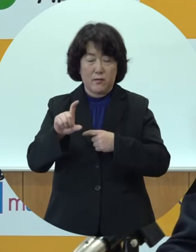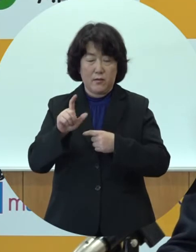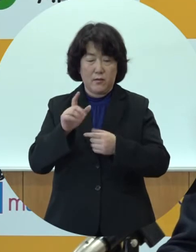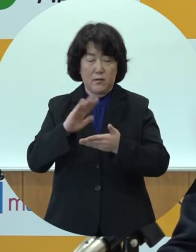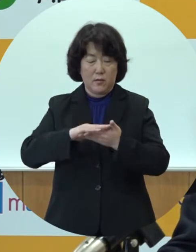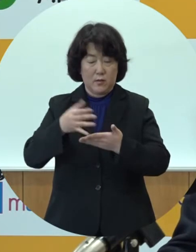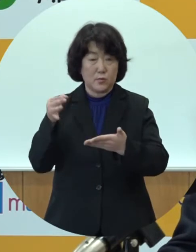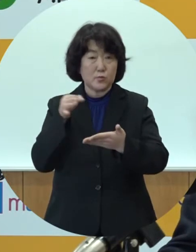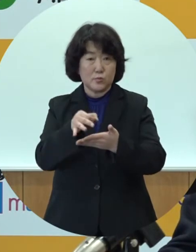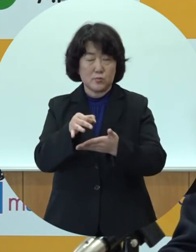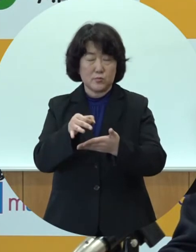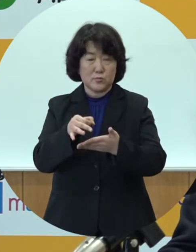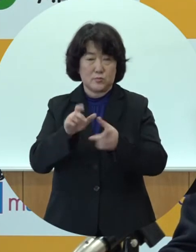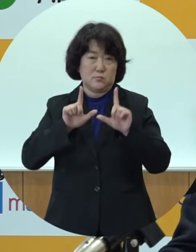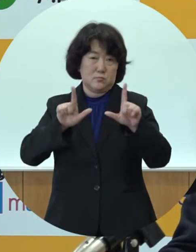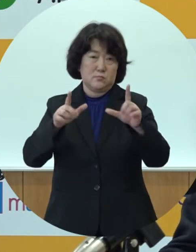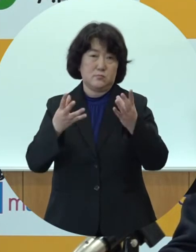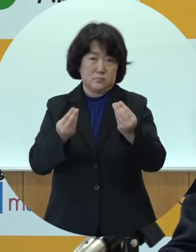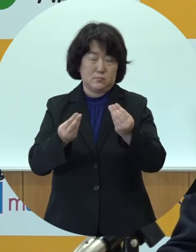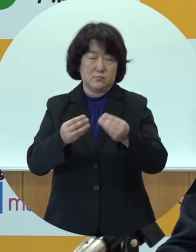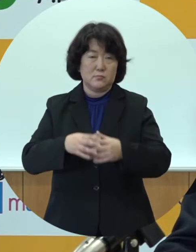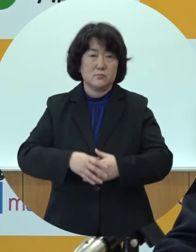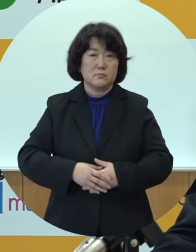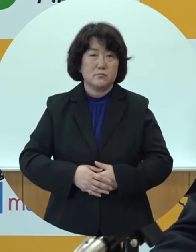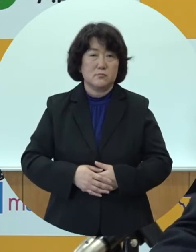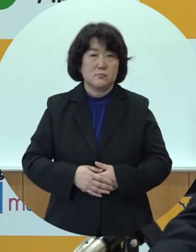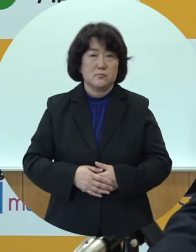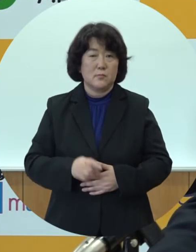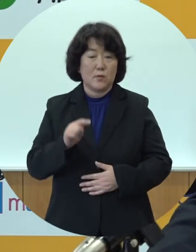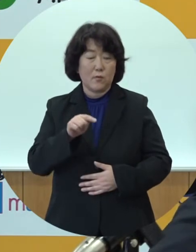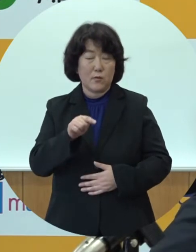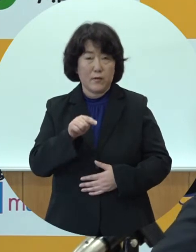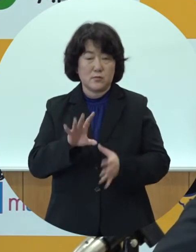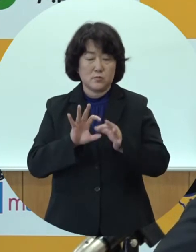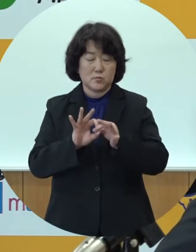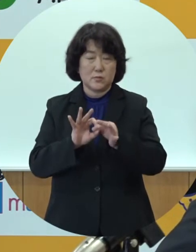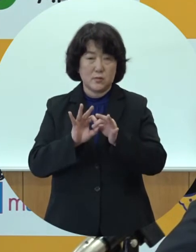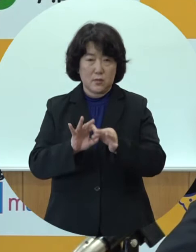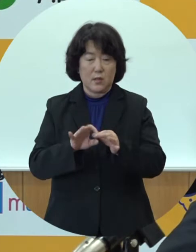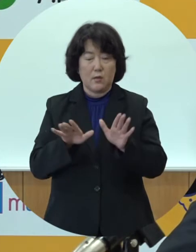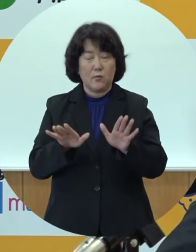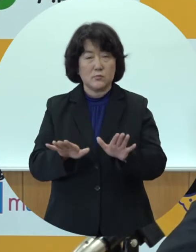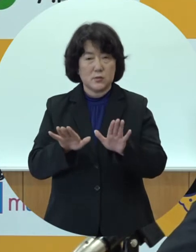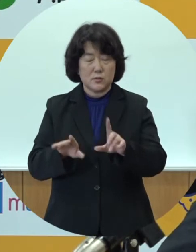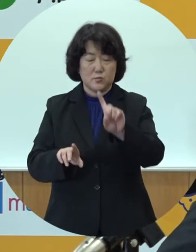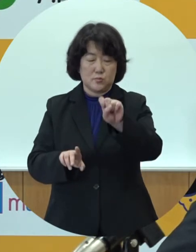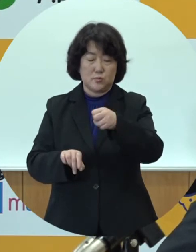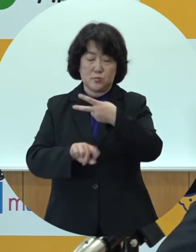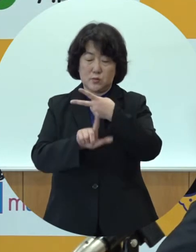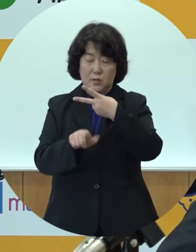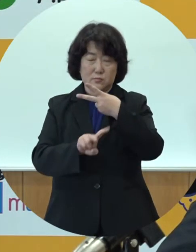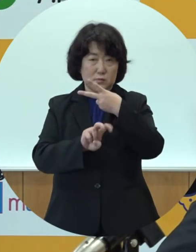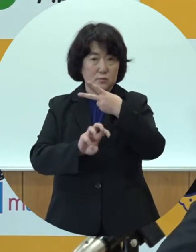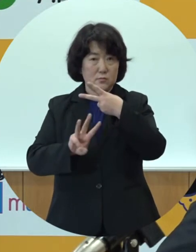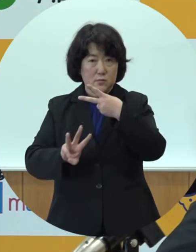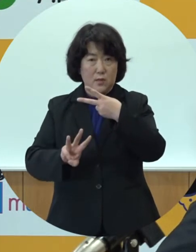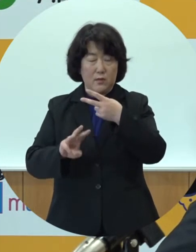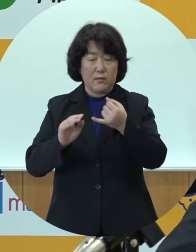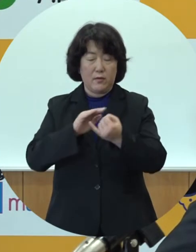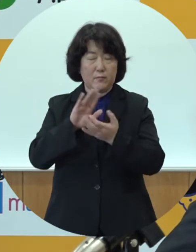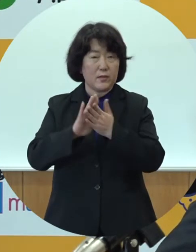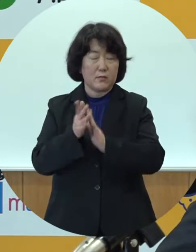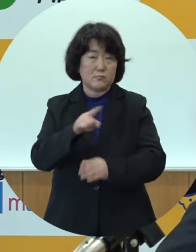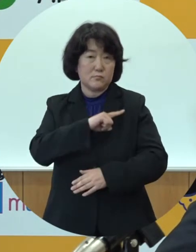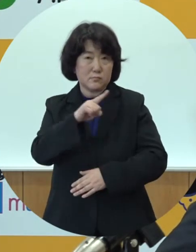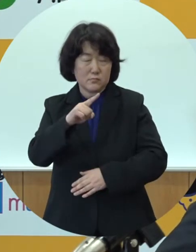をお伝えをさせていただきました。これにつきましては本日県内でもいち早く